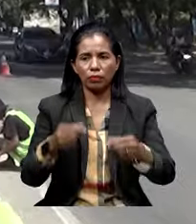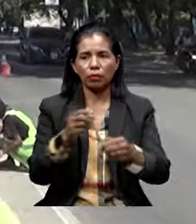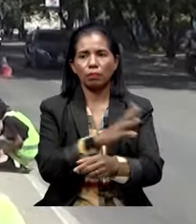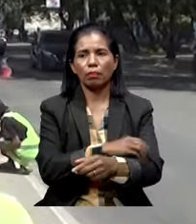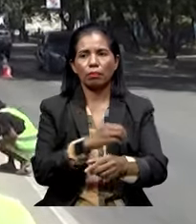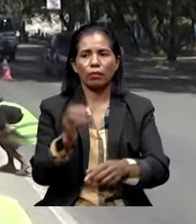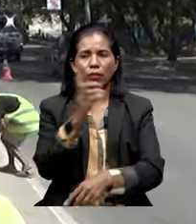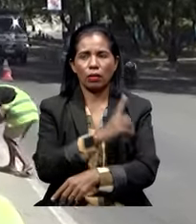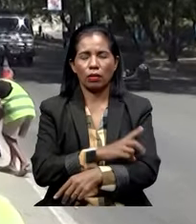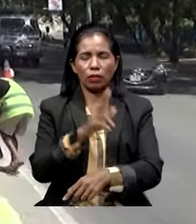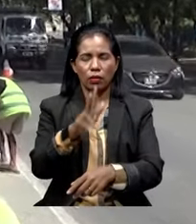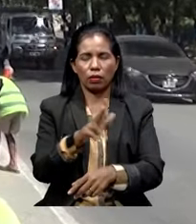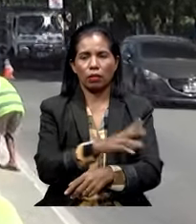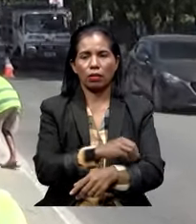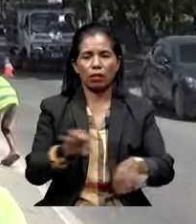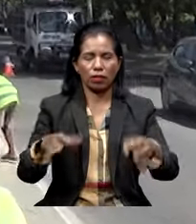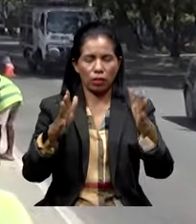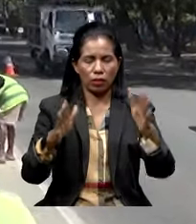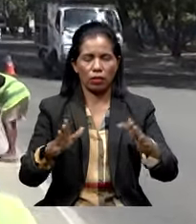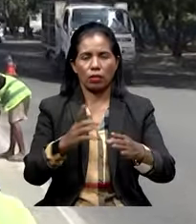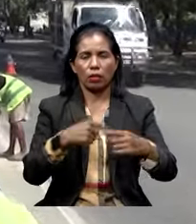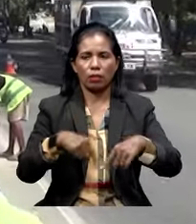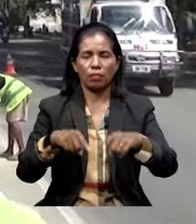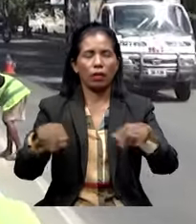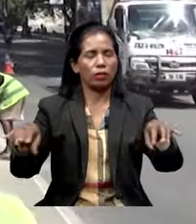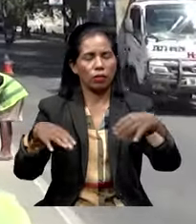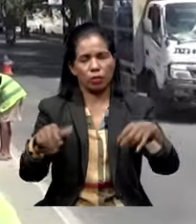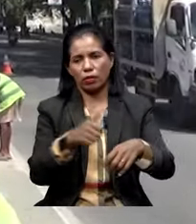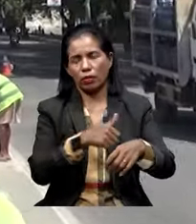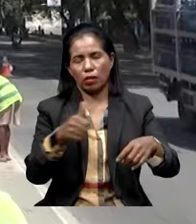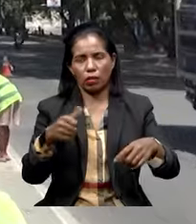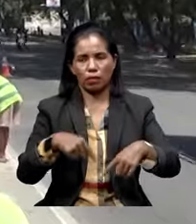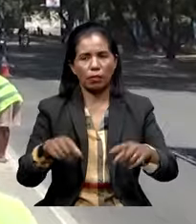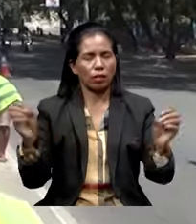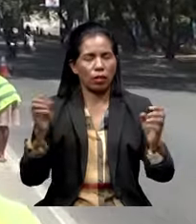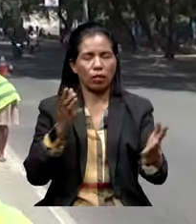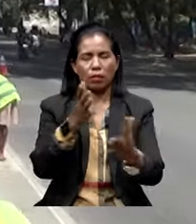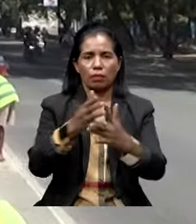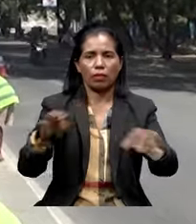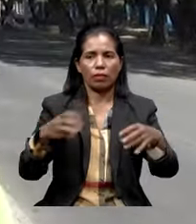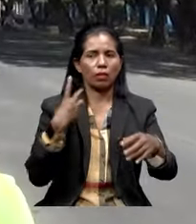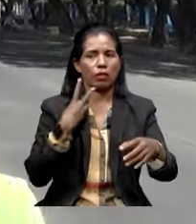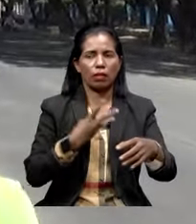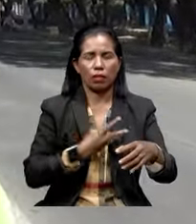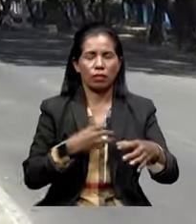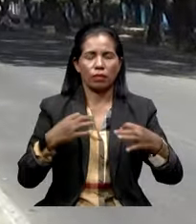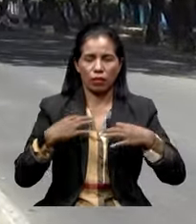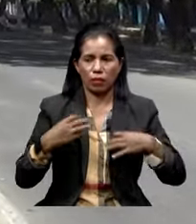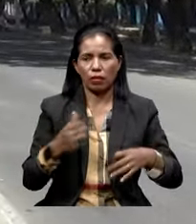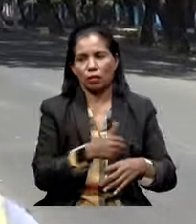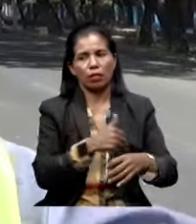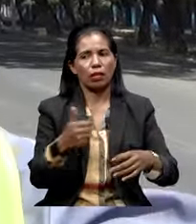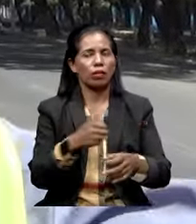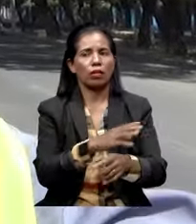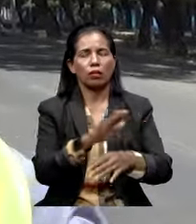be lapai terapai lu mas balung ini sirji tu balung loi lata mata be anu lah sedau katen. Usurin usurin